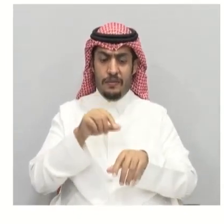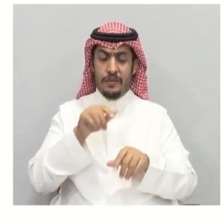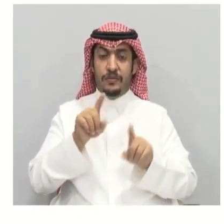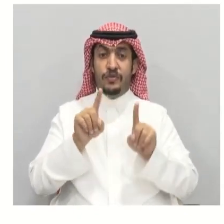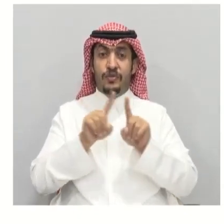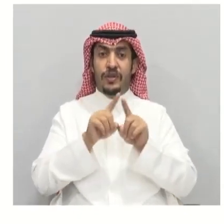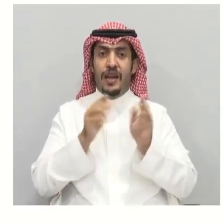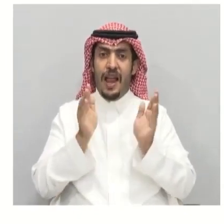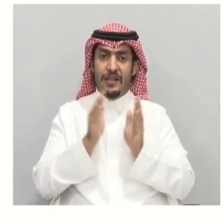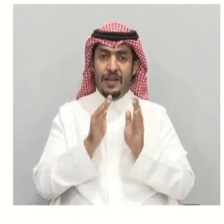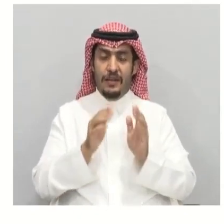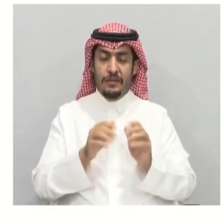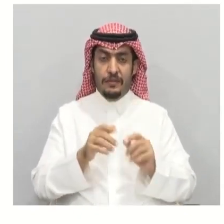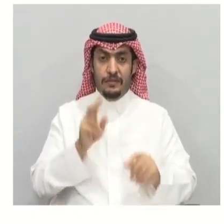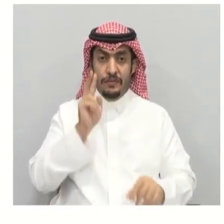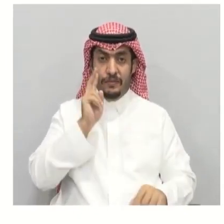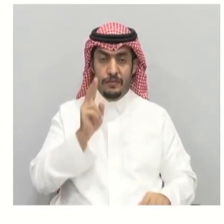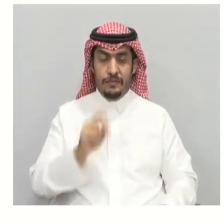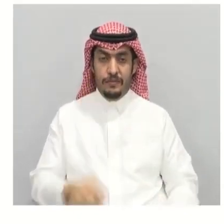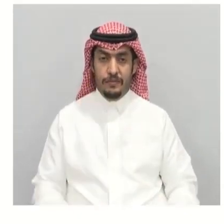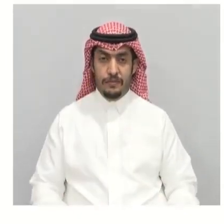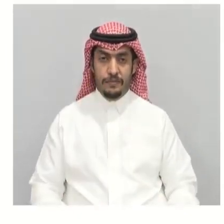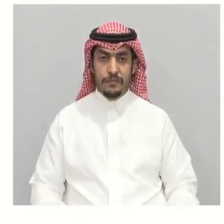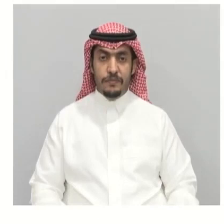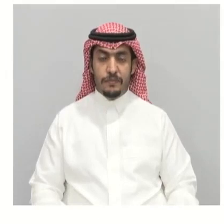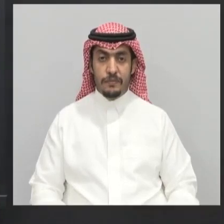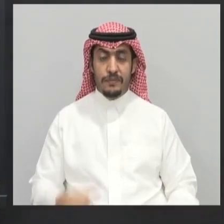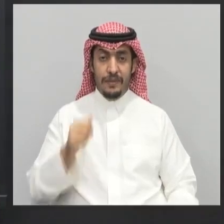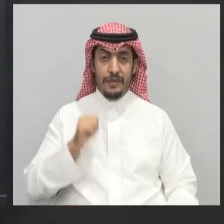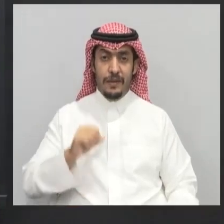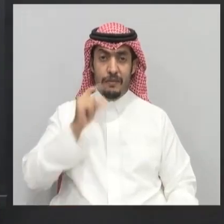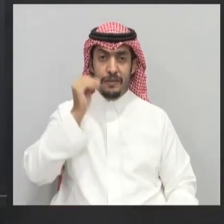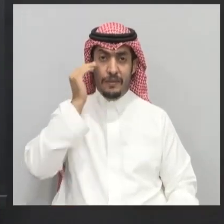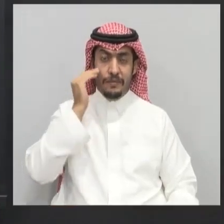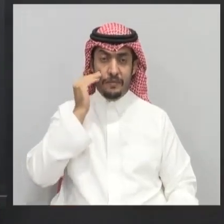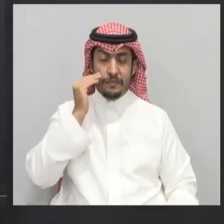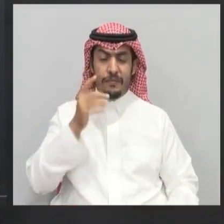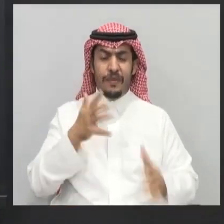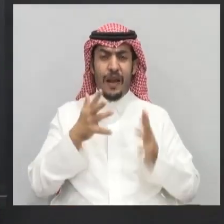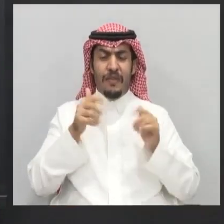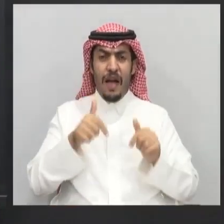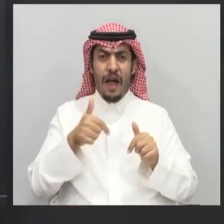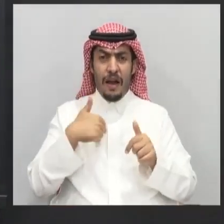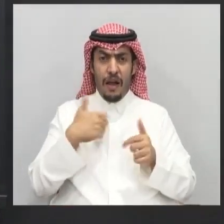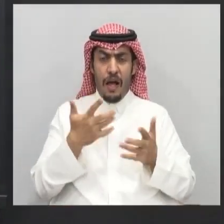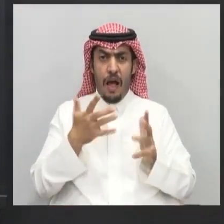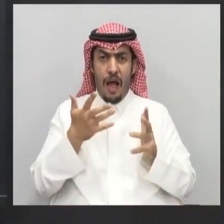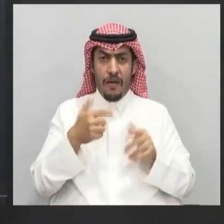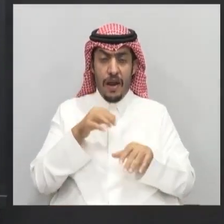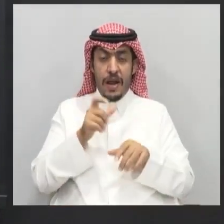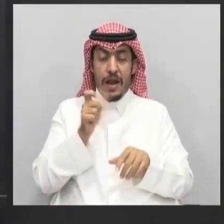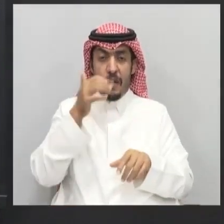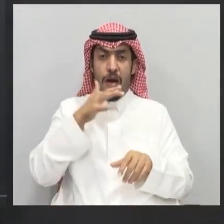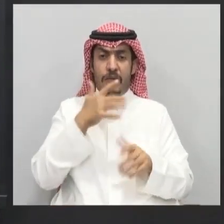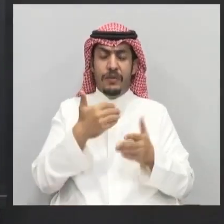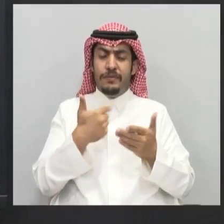الشرك الاصغر تاملوا يا اخواني ويا اخواتي اخوف ما يخاف النبي